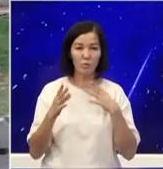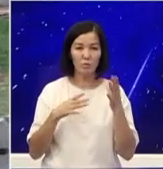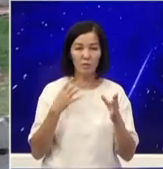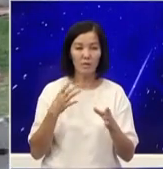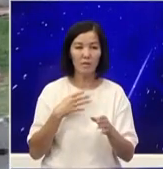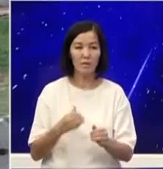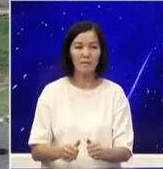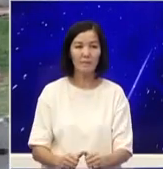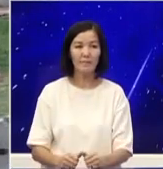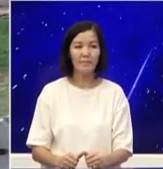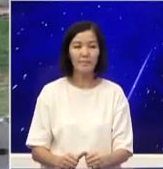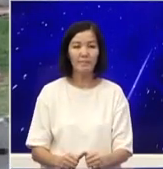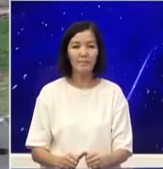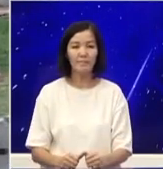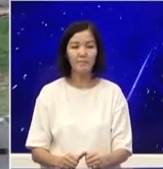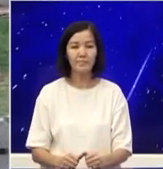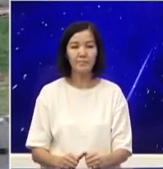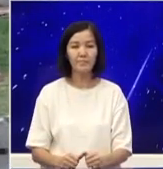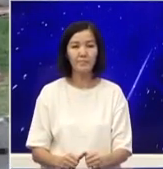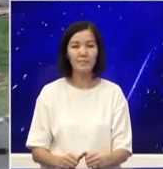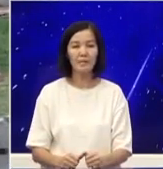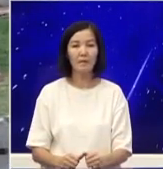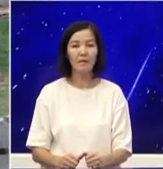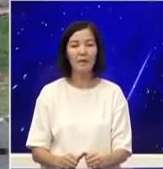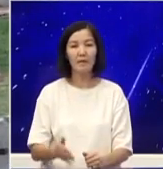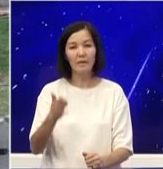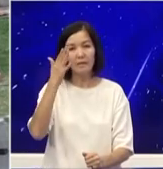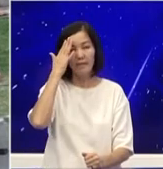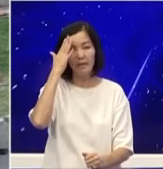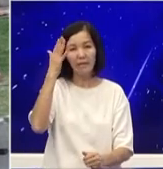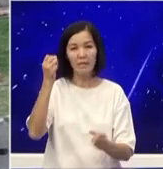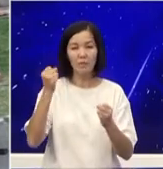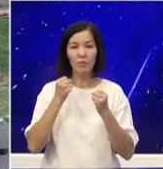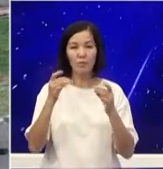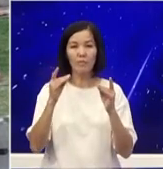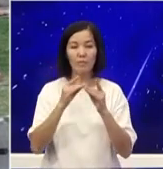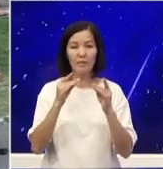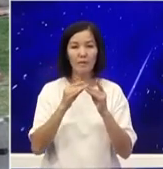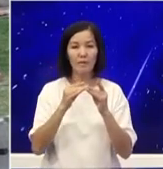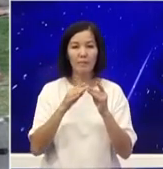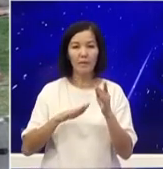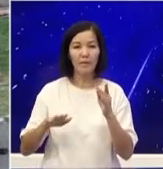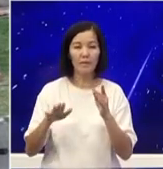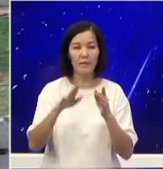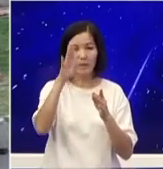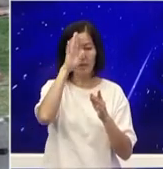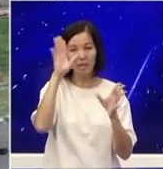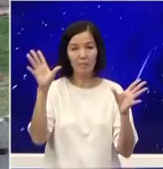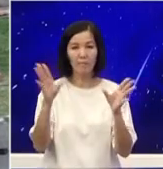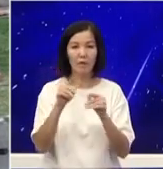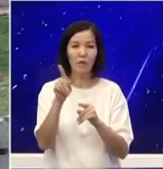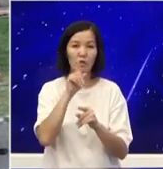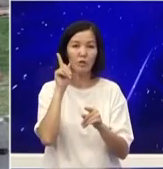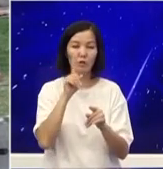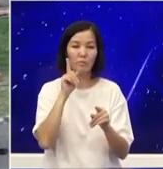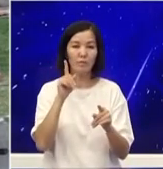Старшие ребята, мужчины, женщины. Дарынды балаларға арналған спорт интернаттың ауласында ерлермен қатар жасөспірімдер де